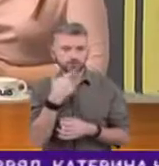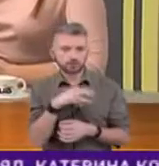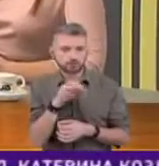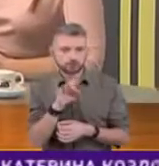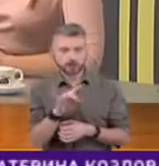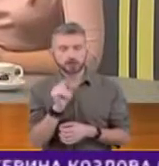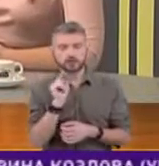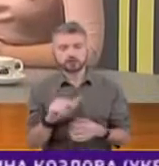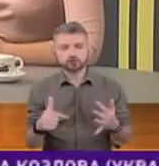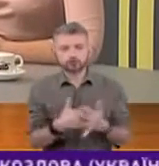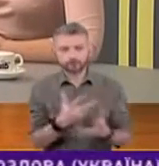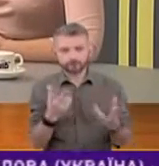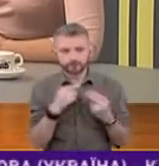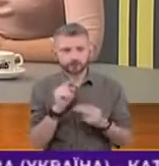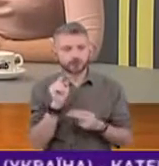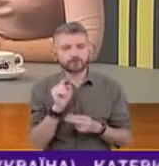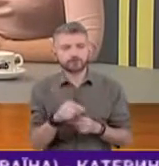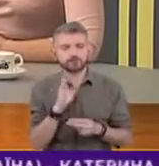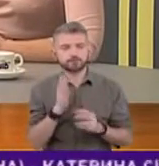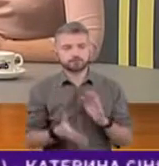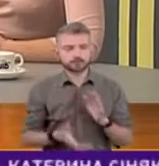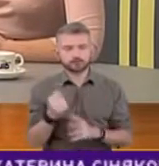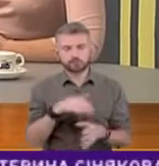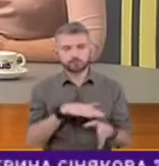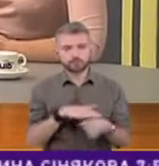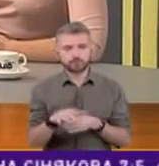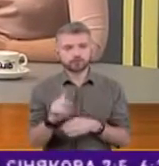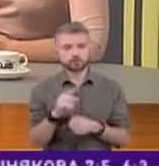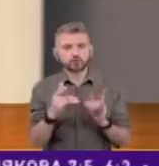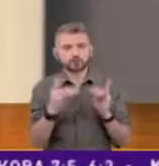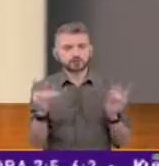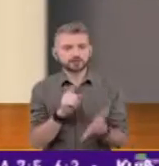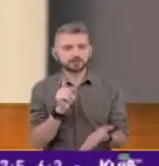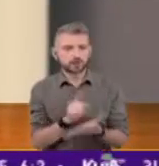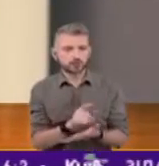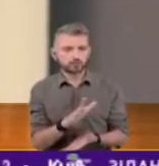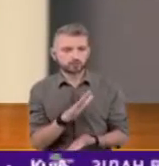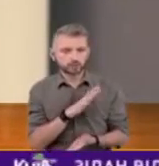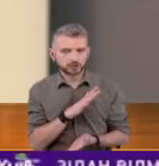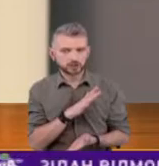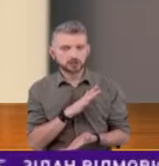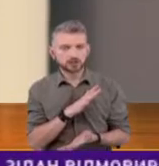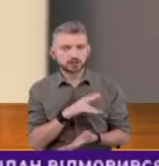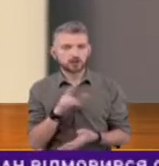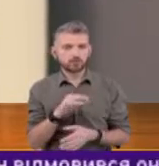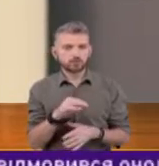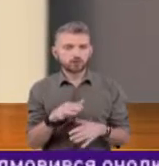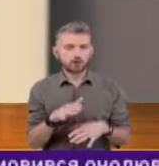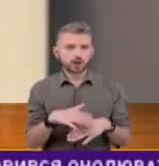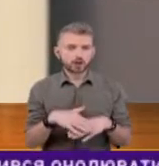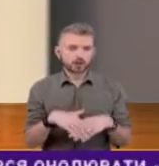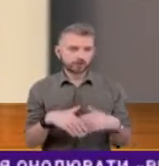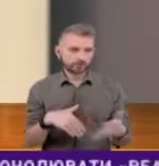знову запевнив, що він підтримує повністю, що міст має бути по лівобережним